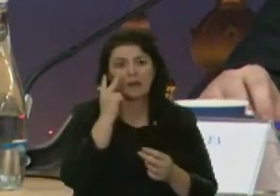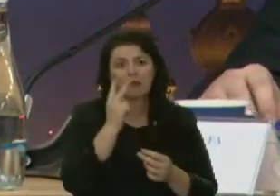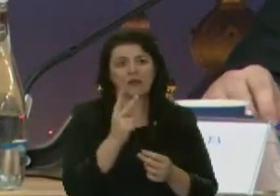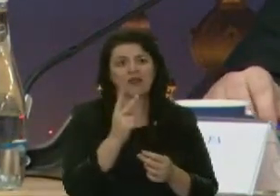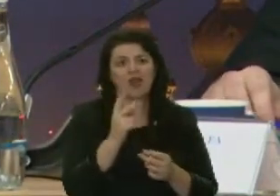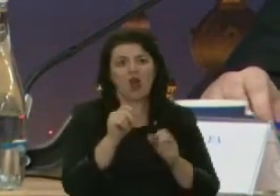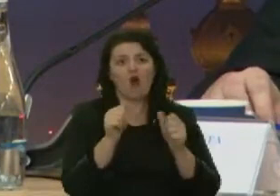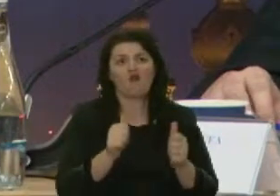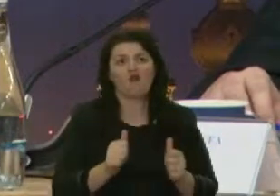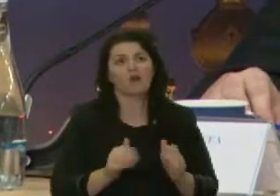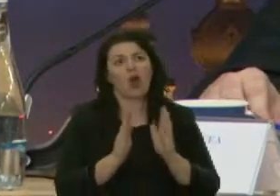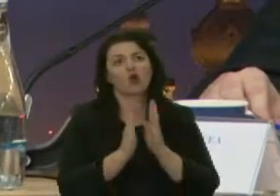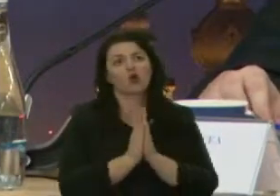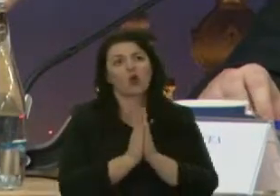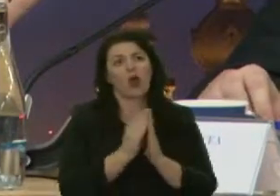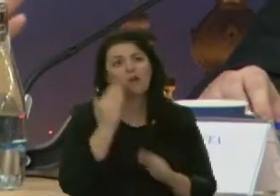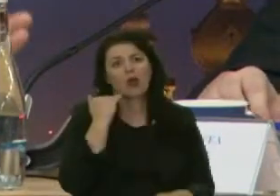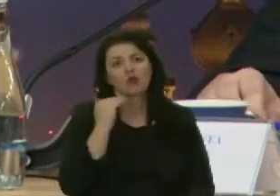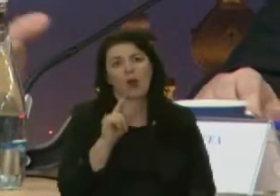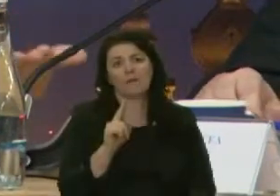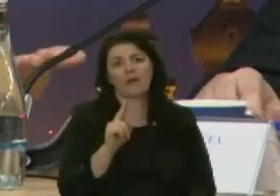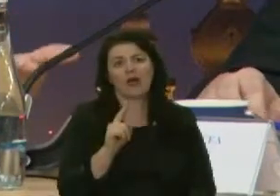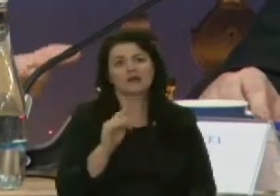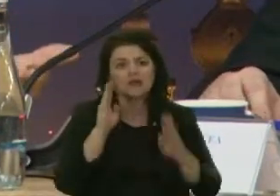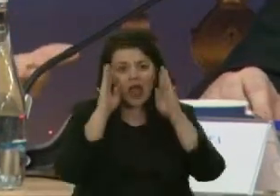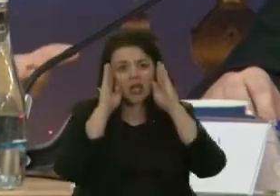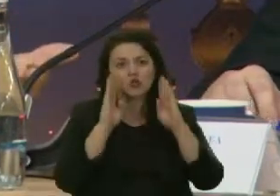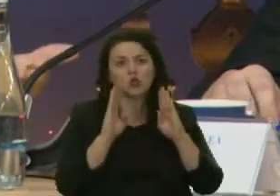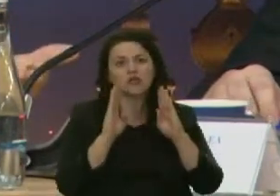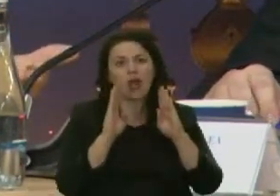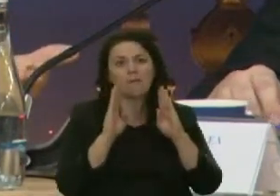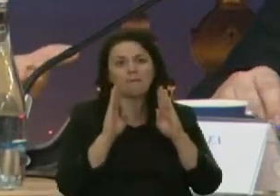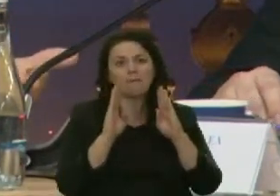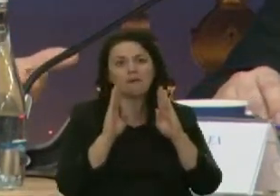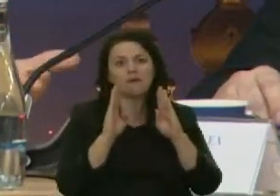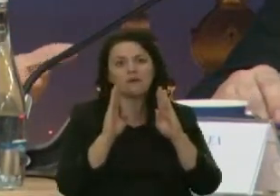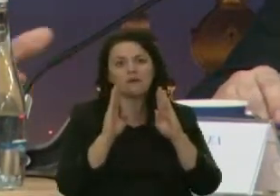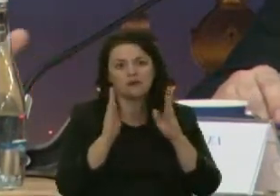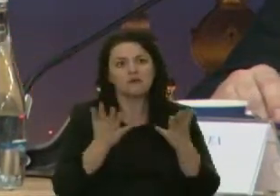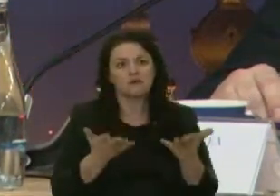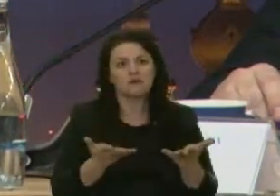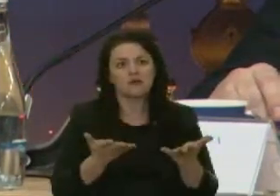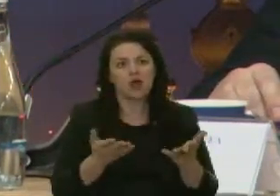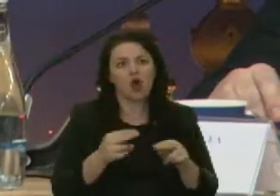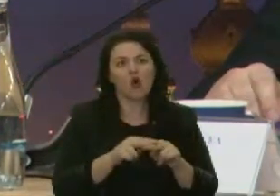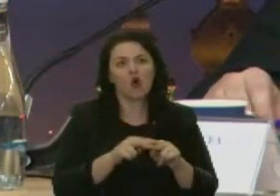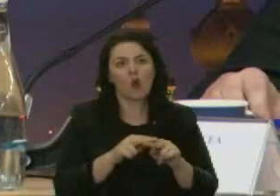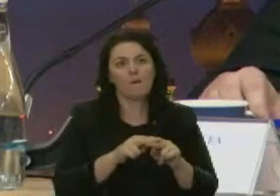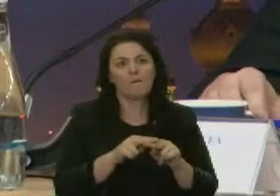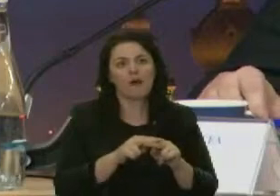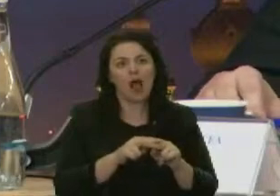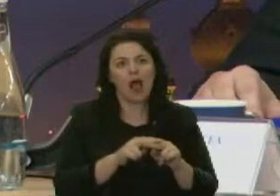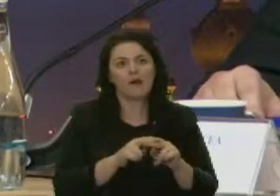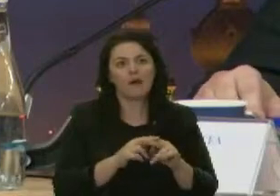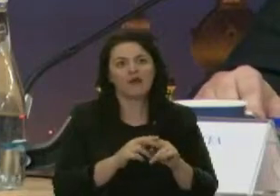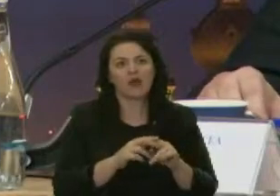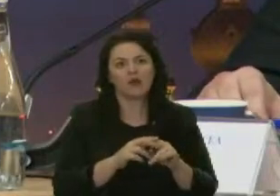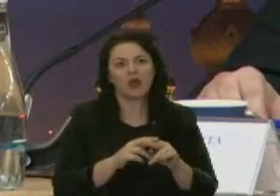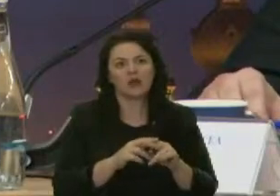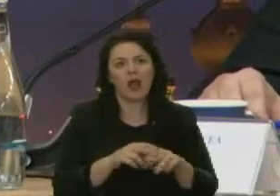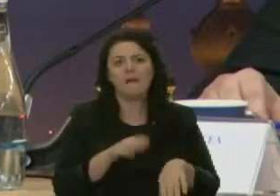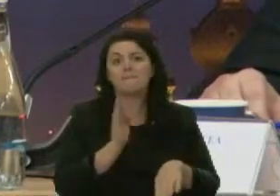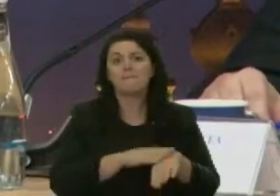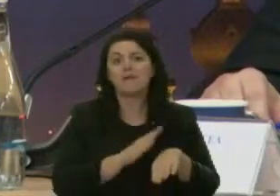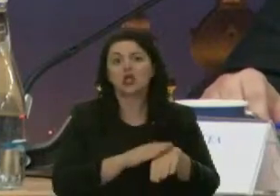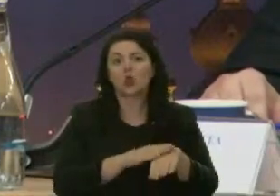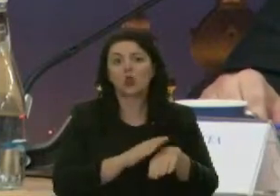formă de a ruga pe doamna să vorbim pe rând să ne ascultăm pentru că nu ne putem asculta din această perspectivă Deci așa acum am folosit cuvântul mânuță și mi am cerut